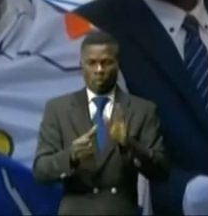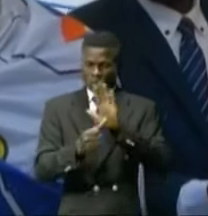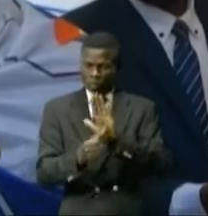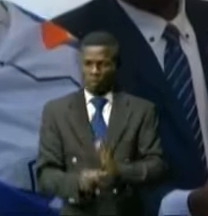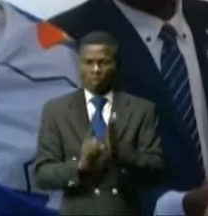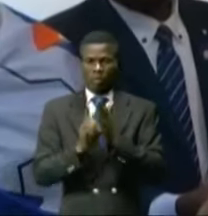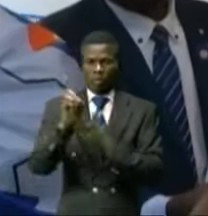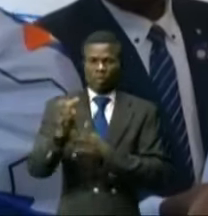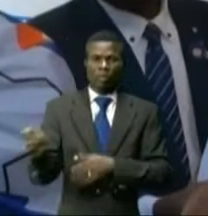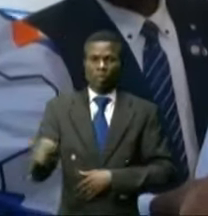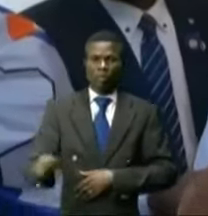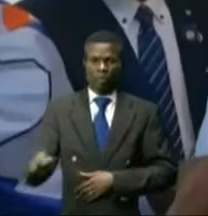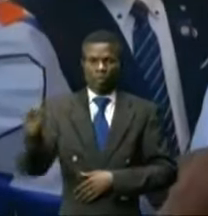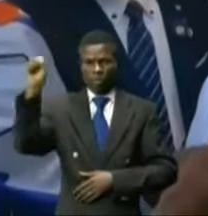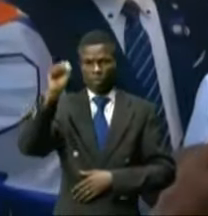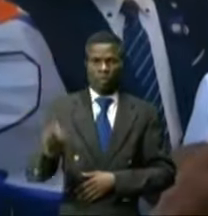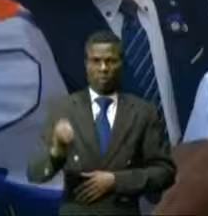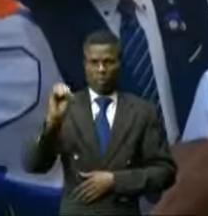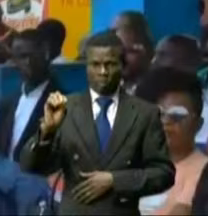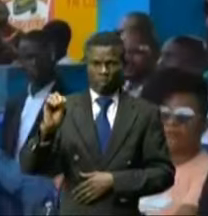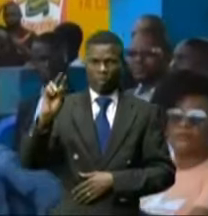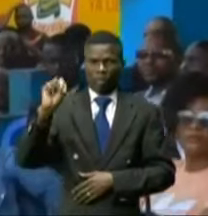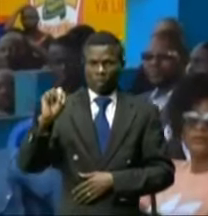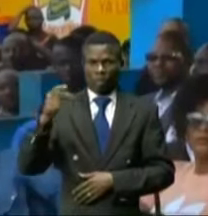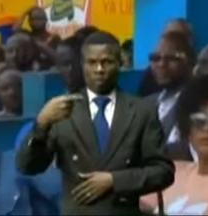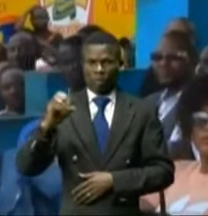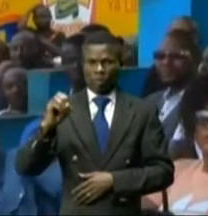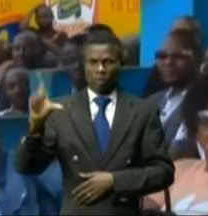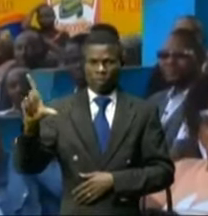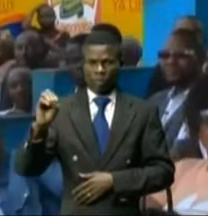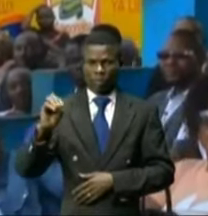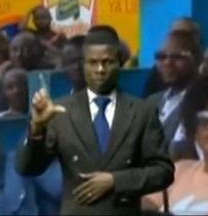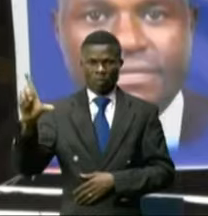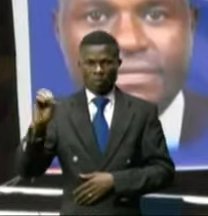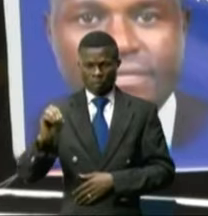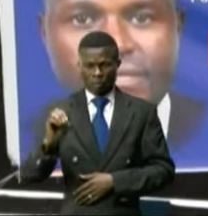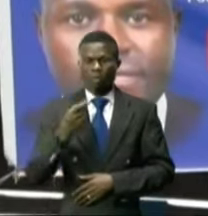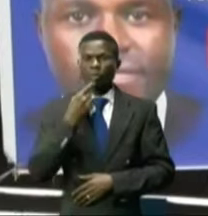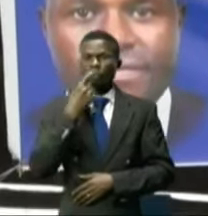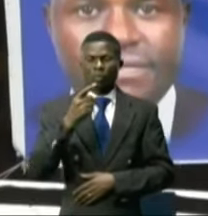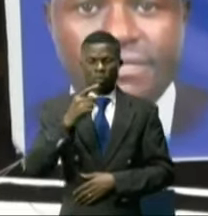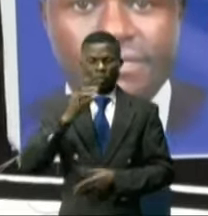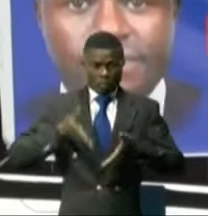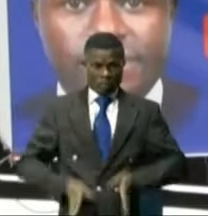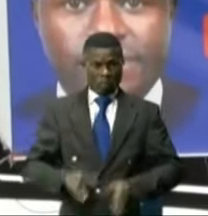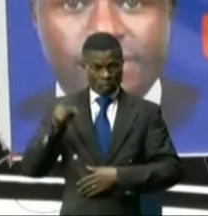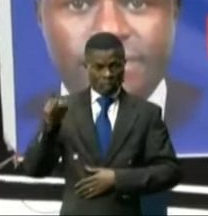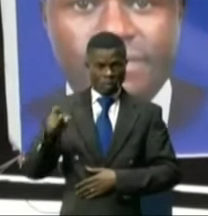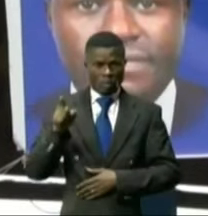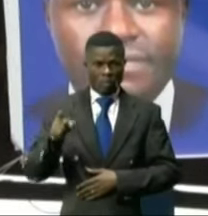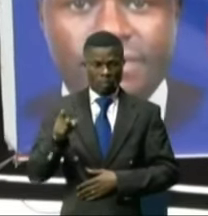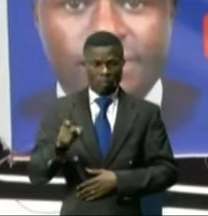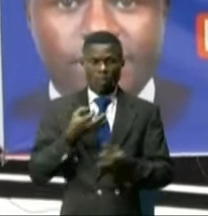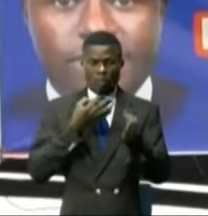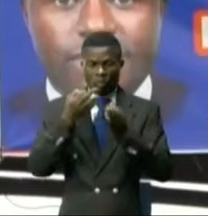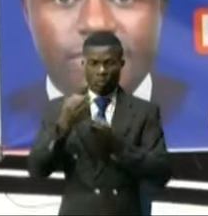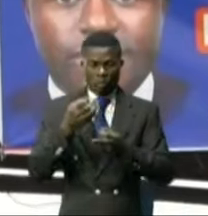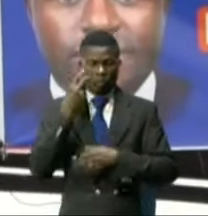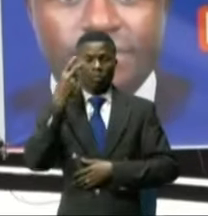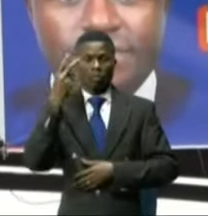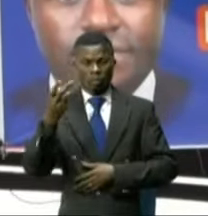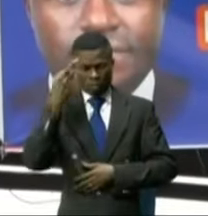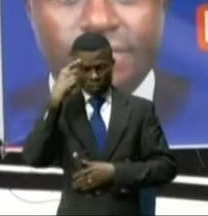du territoire des Songololos. L'occasion faisant les larrons, Patou Kavena, digne fils des Songololos, est revenu sur sa vision